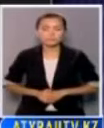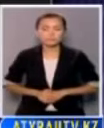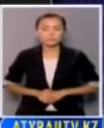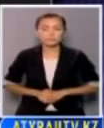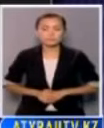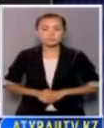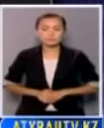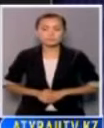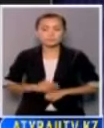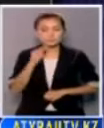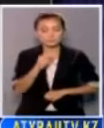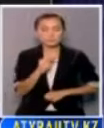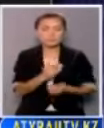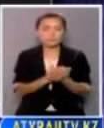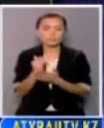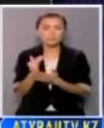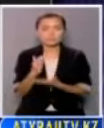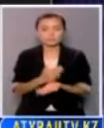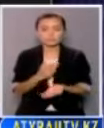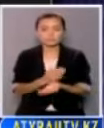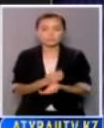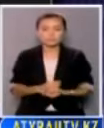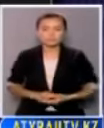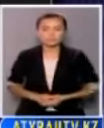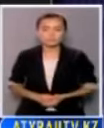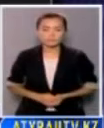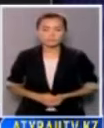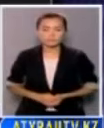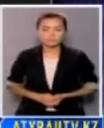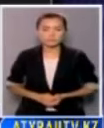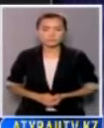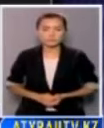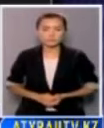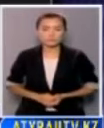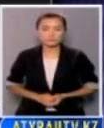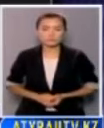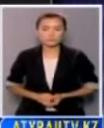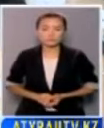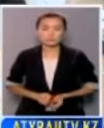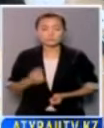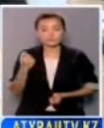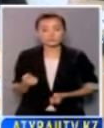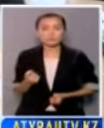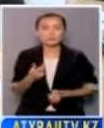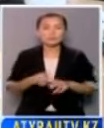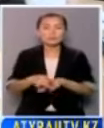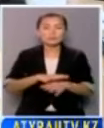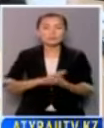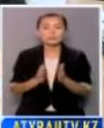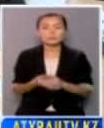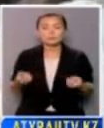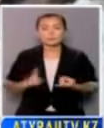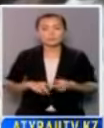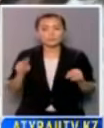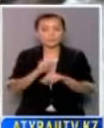бір оқу сапасы түсіп кеткенін көріп тұрған жоқтың себебі жоғары бәсекелестікке ие. Бүгінде елдегі жағдайға